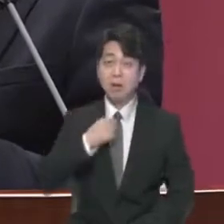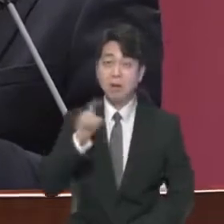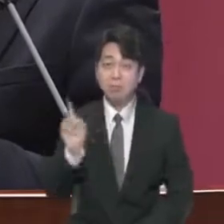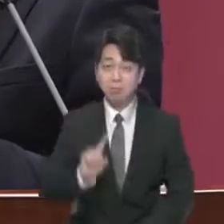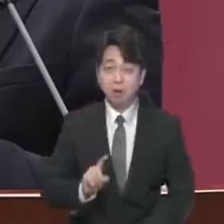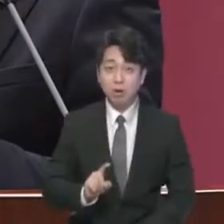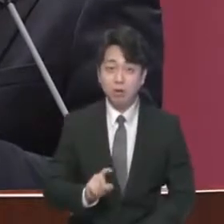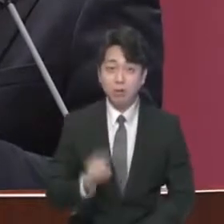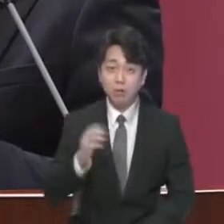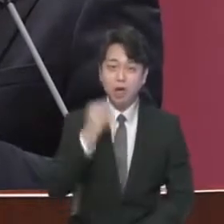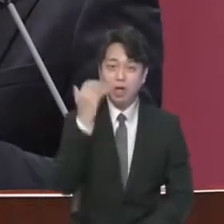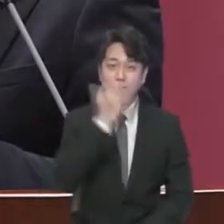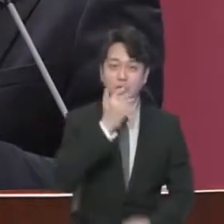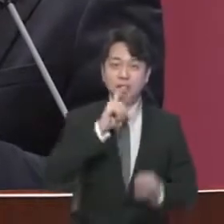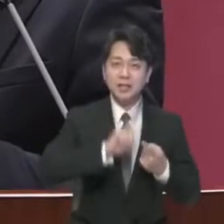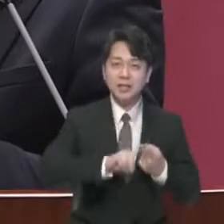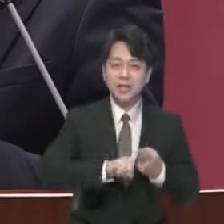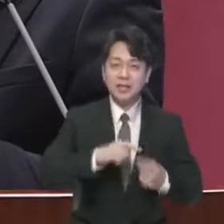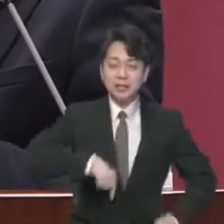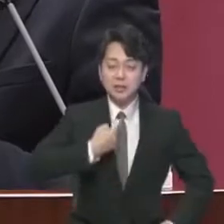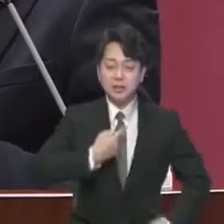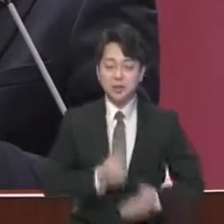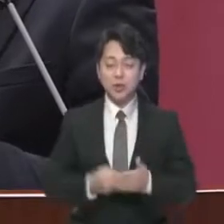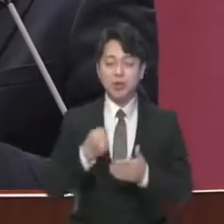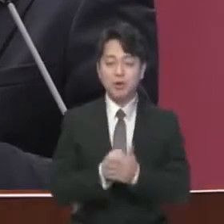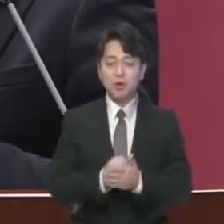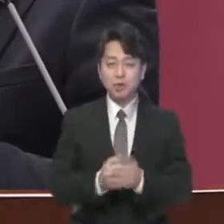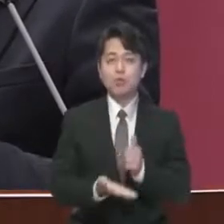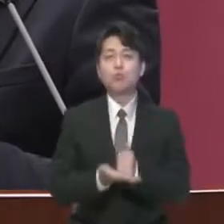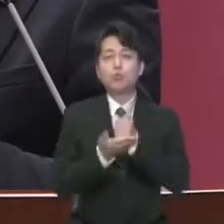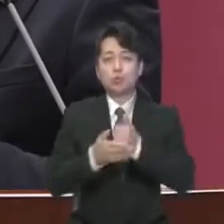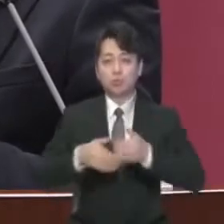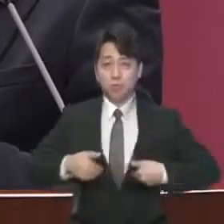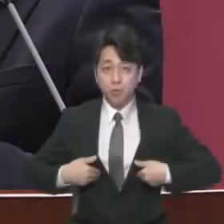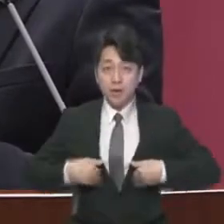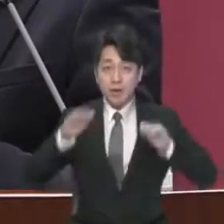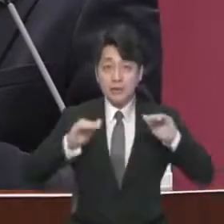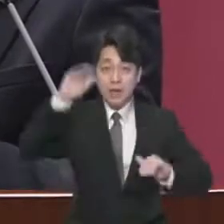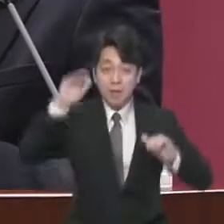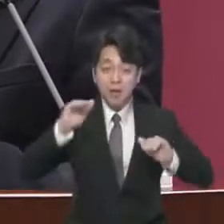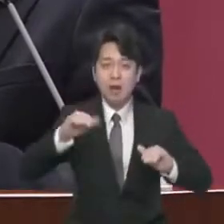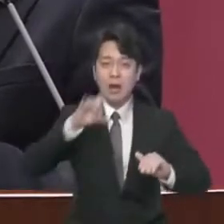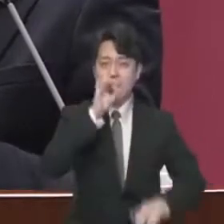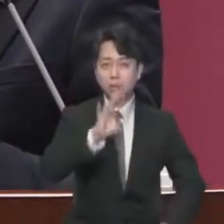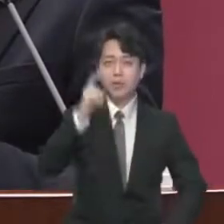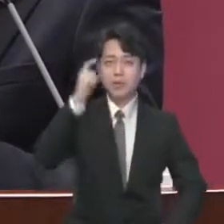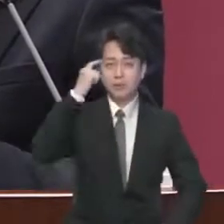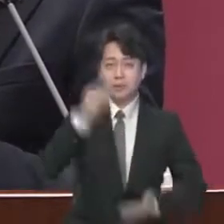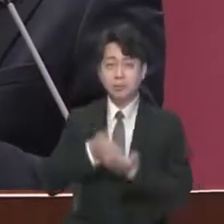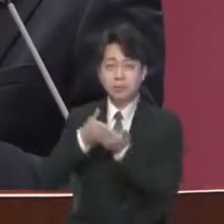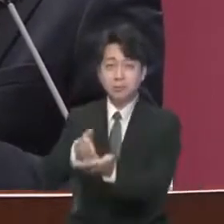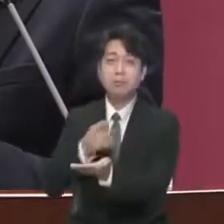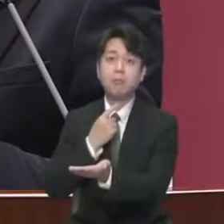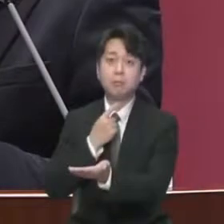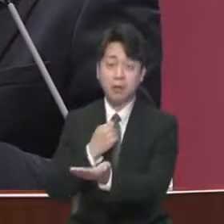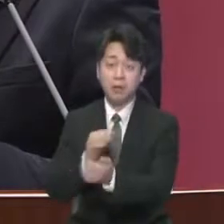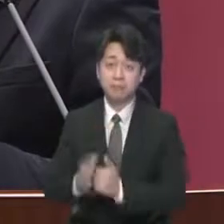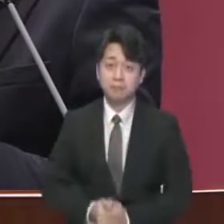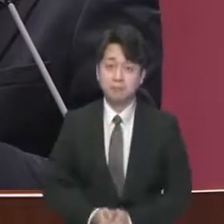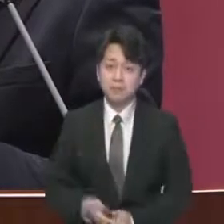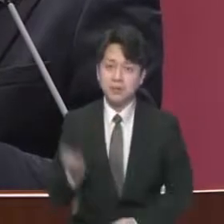대한 자기 결정은 반드시 존중해야 하고 차별하는 것은 절대 안 된다고 말씀드렸습니다. 그 생각 변함이 없고요. 하지만 동성애나 동성혼을